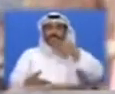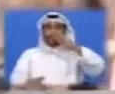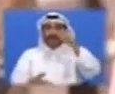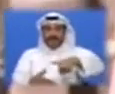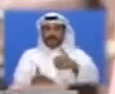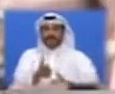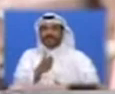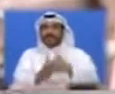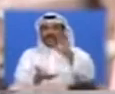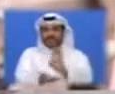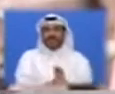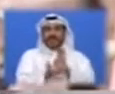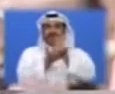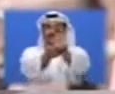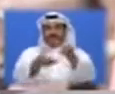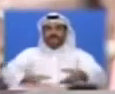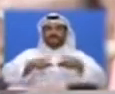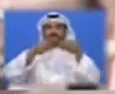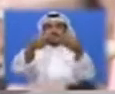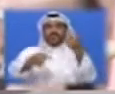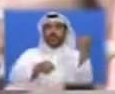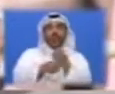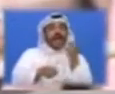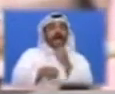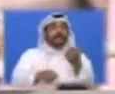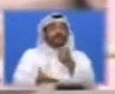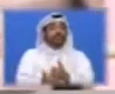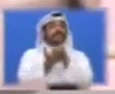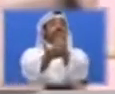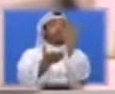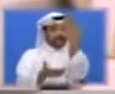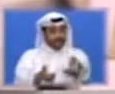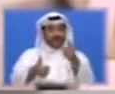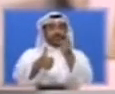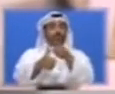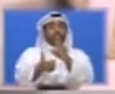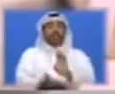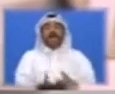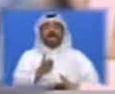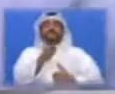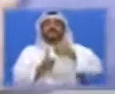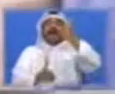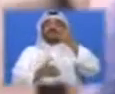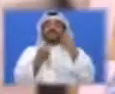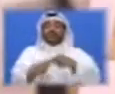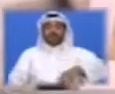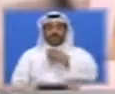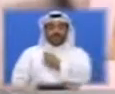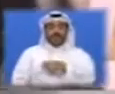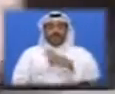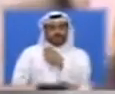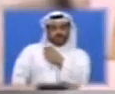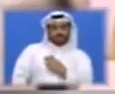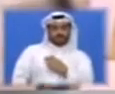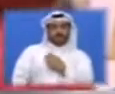الفائزين بجوائز القصة القصيرة والعمل التطوعي، وكذلك الفائزين بوسام